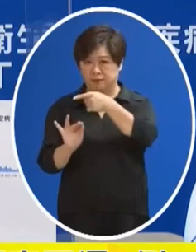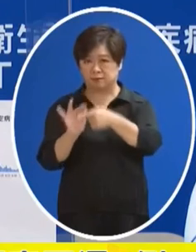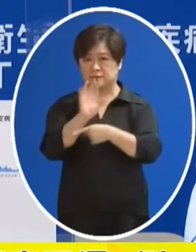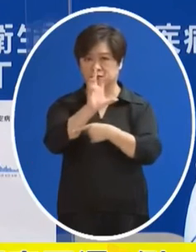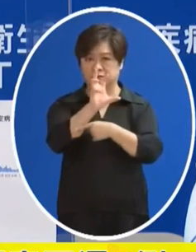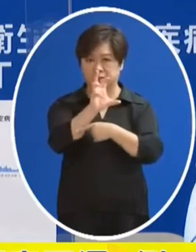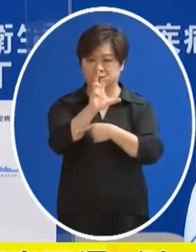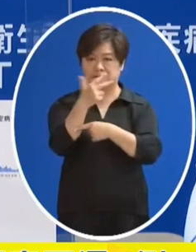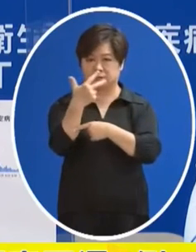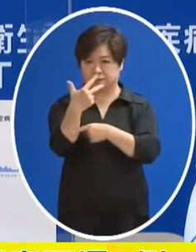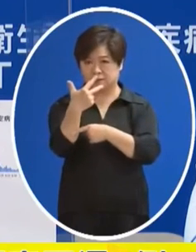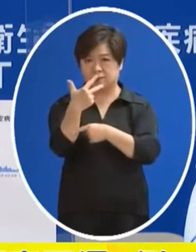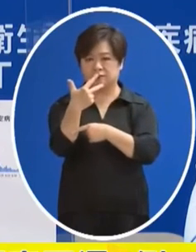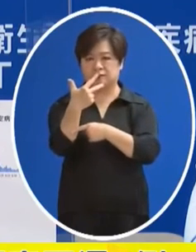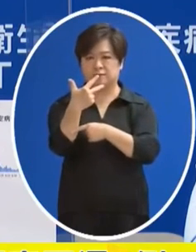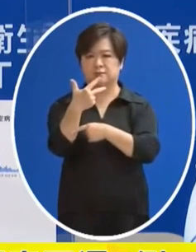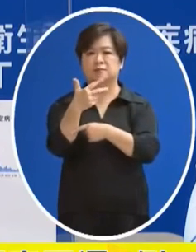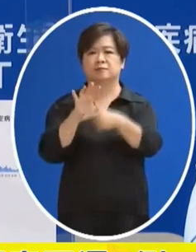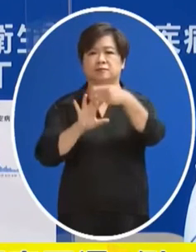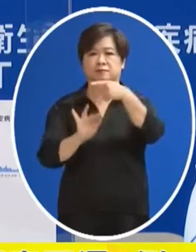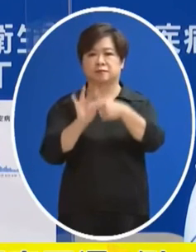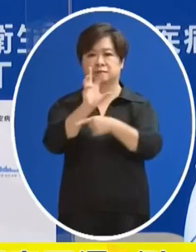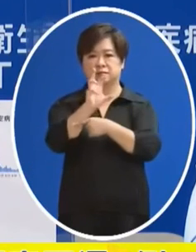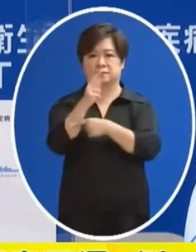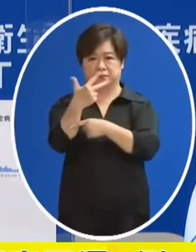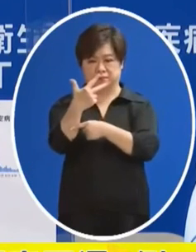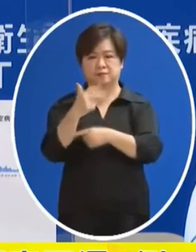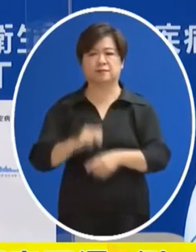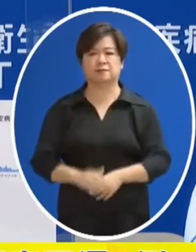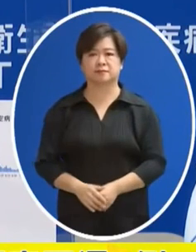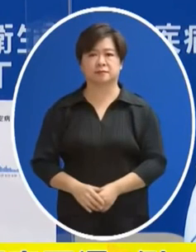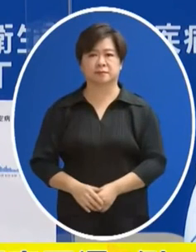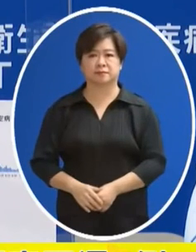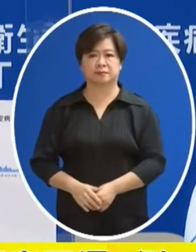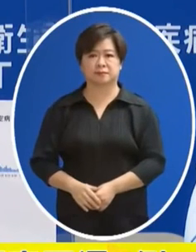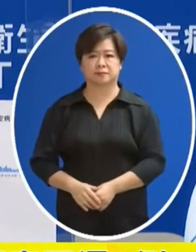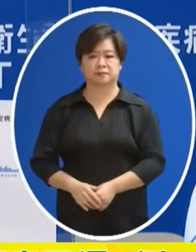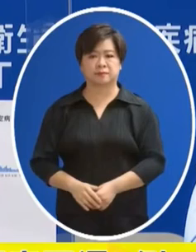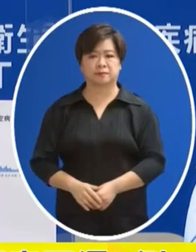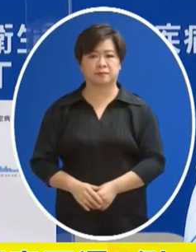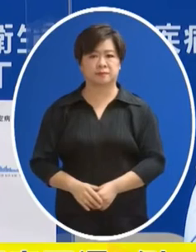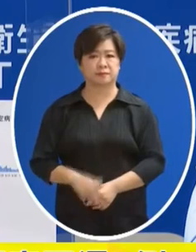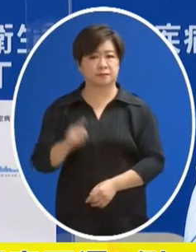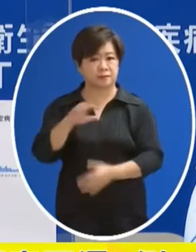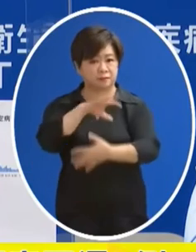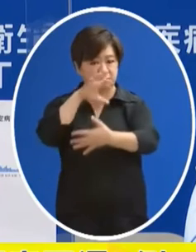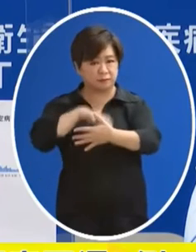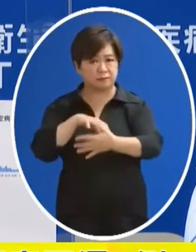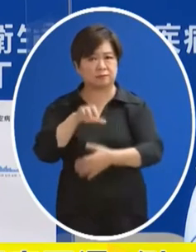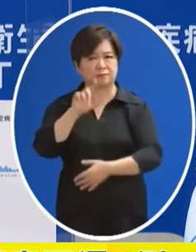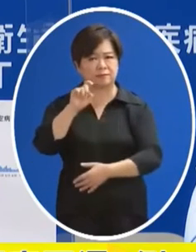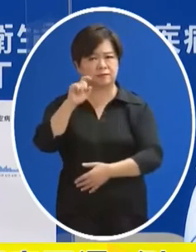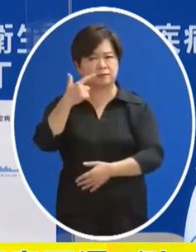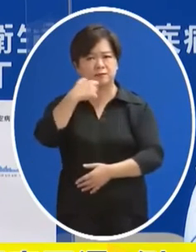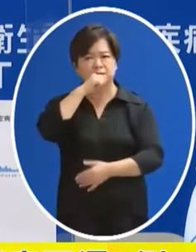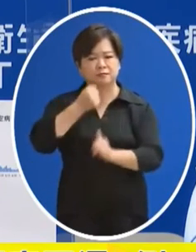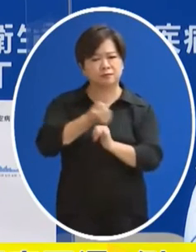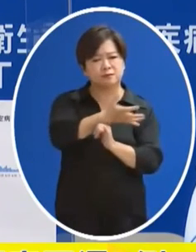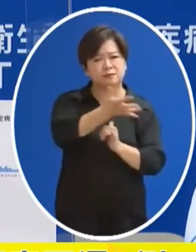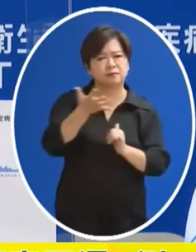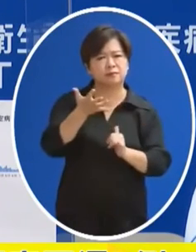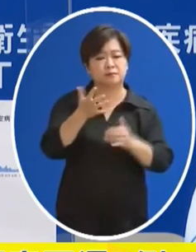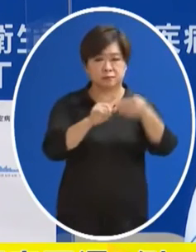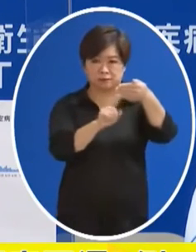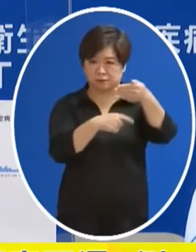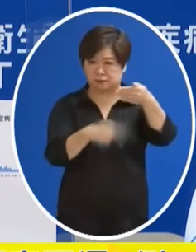达87%，哈，到达87%。那这里面大概16名的本土案例哈，